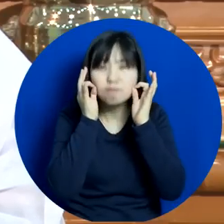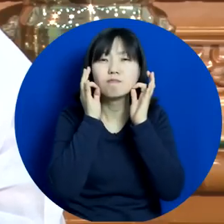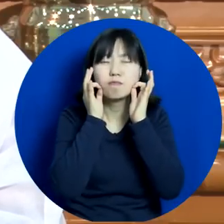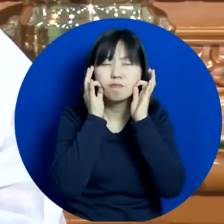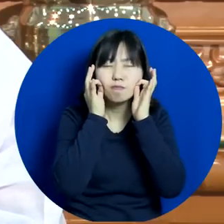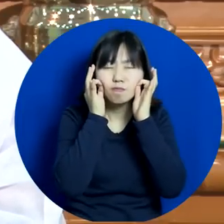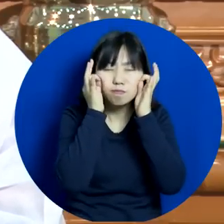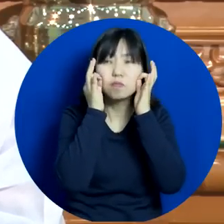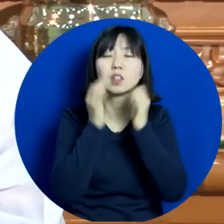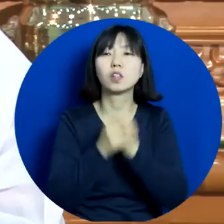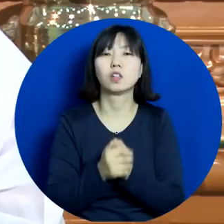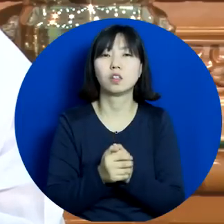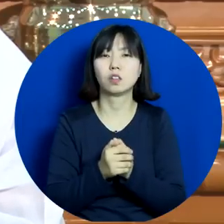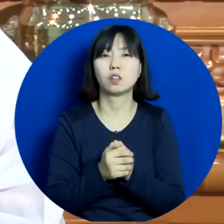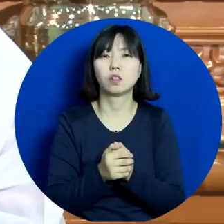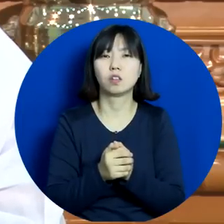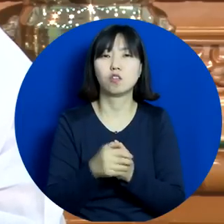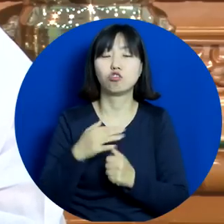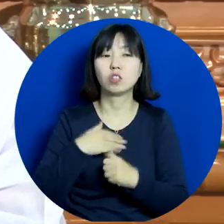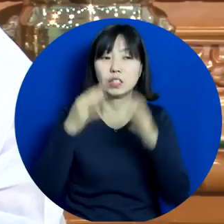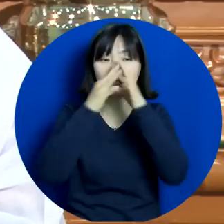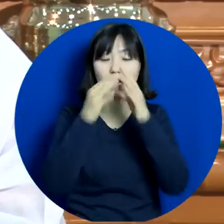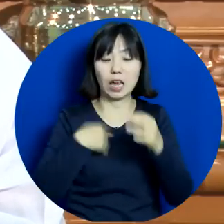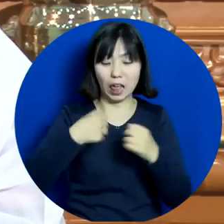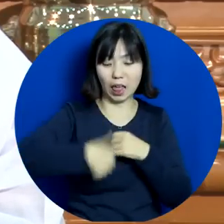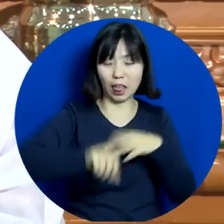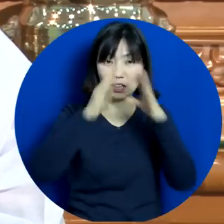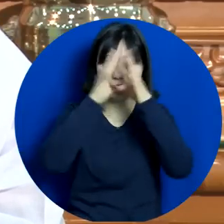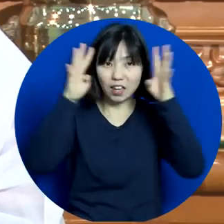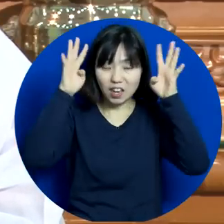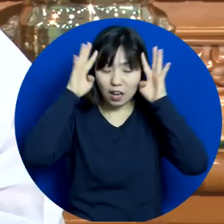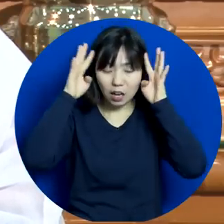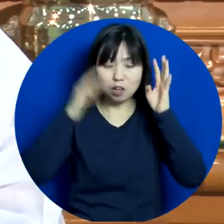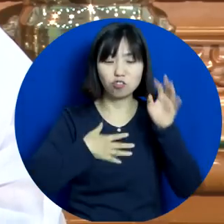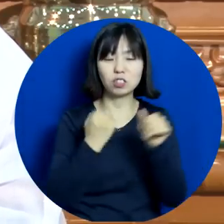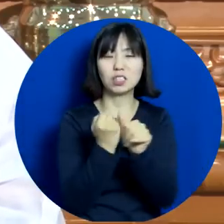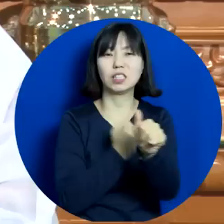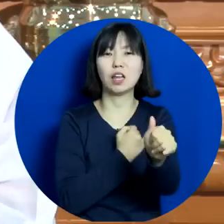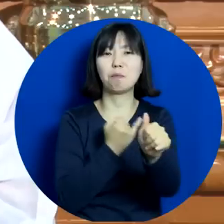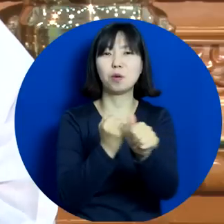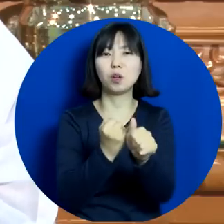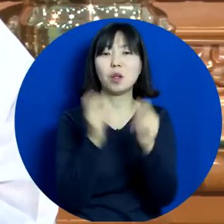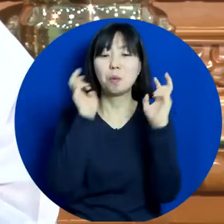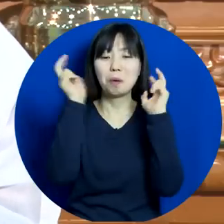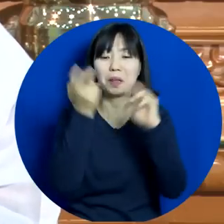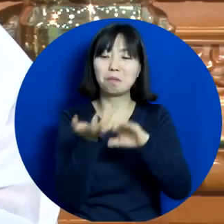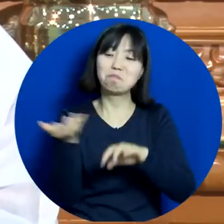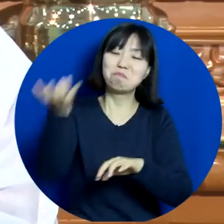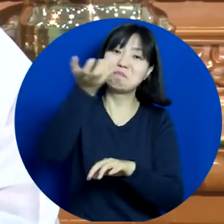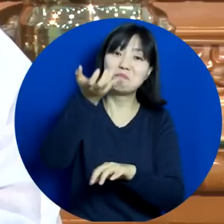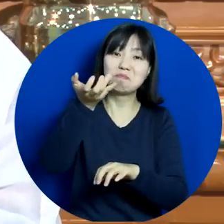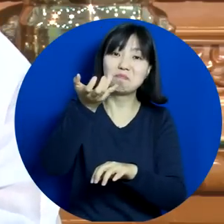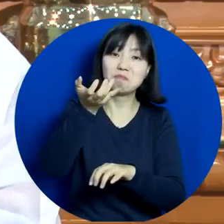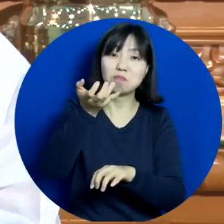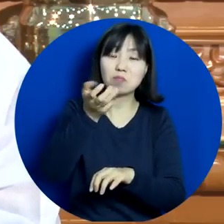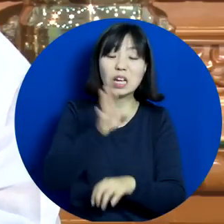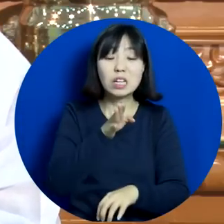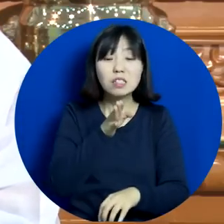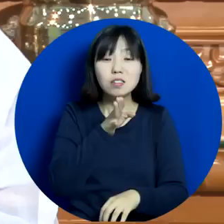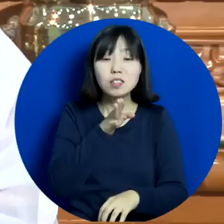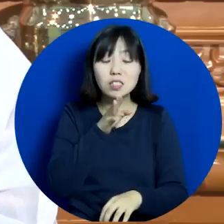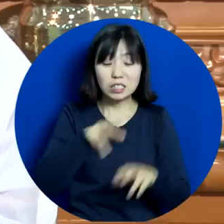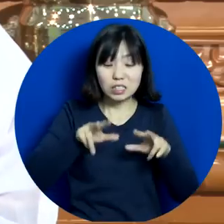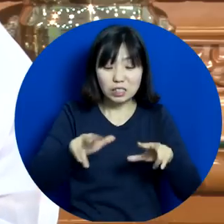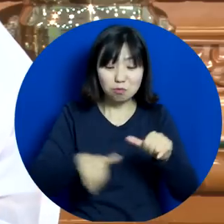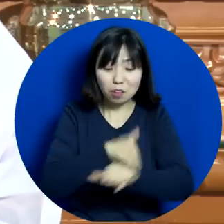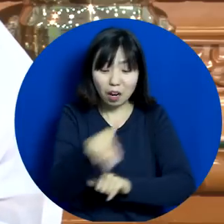지금 뭐, 우리 아들이 대학 가고 우리 남편이 승진하고 뭐 이게 현실적으로는 중요해요.